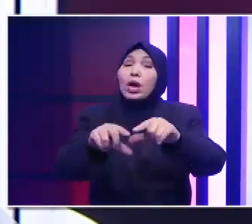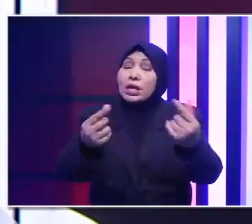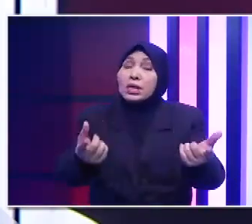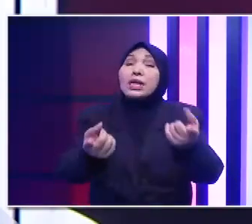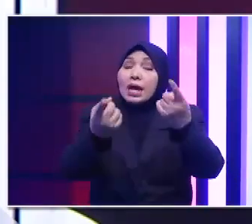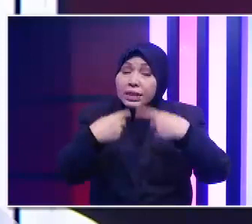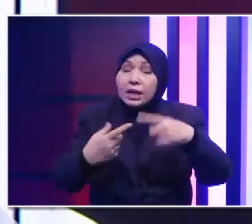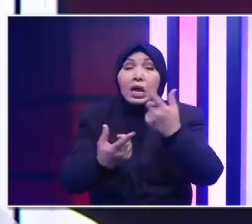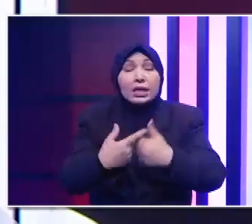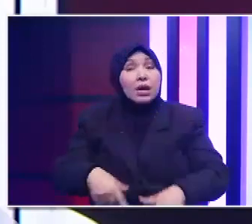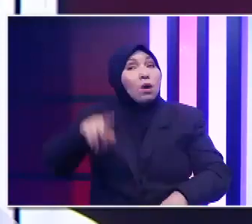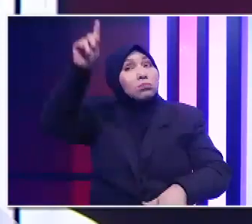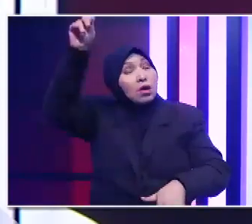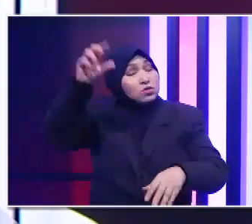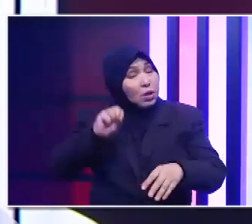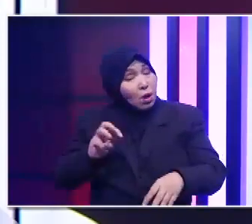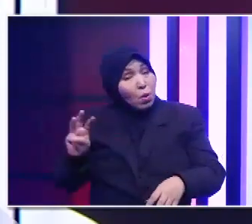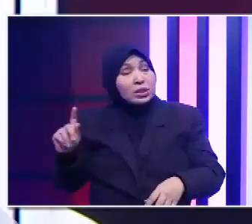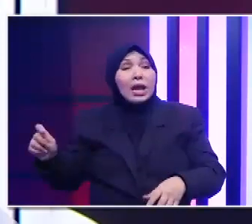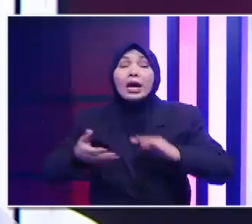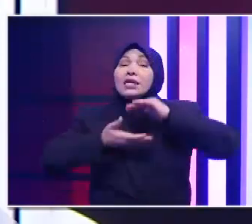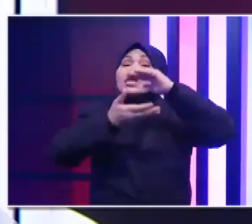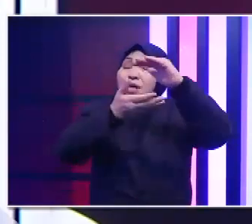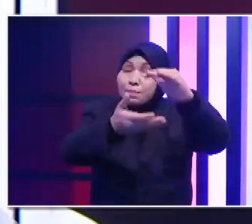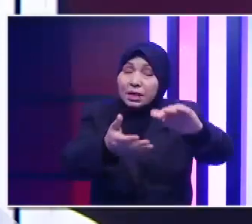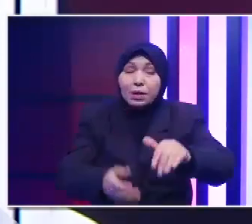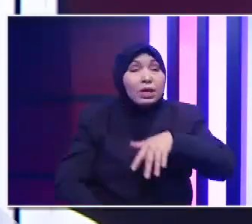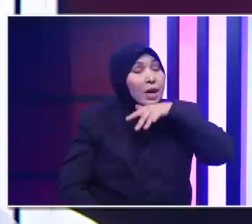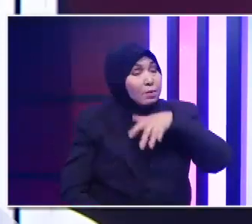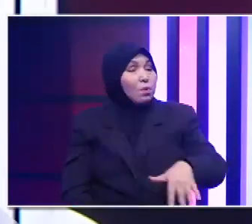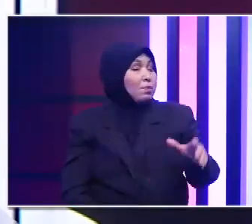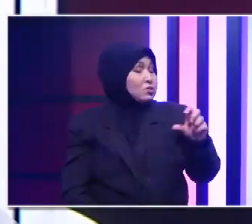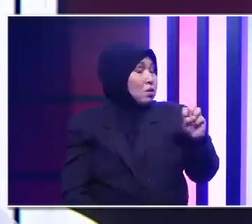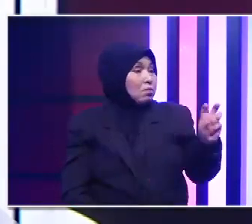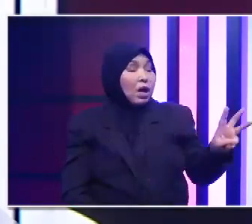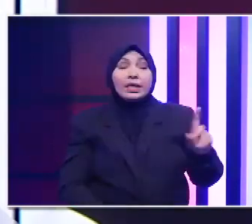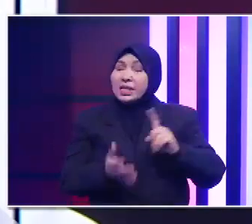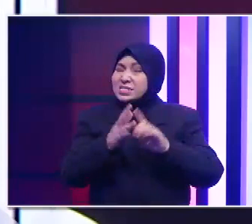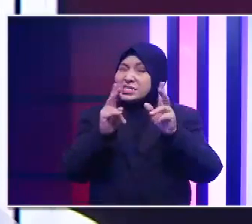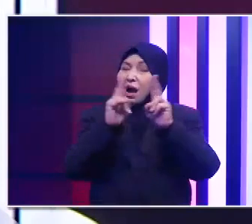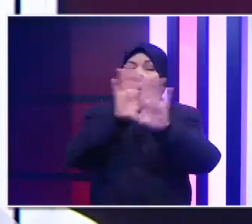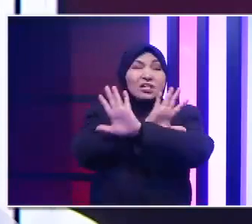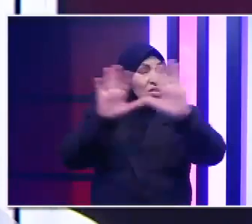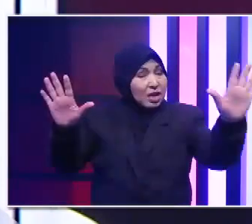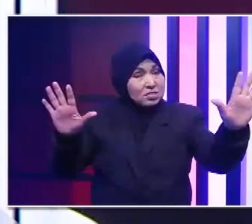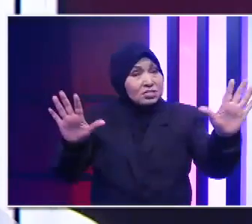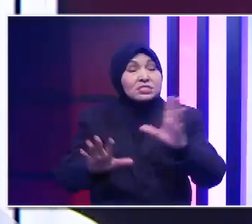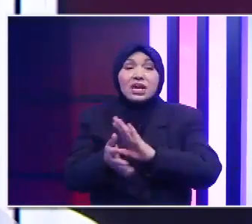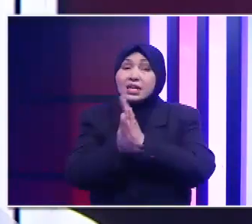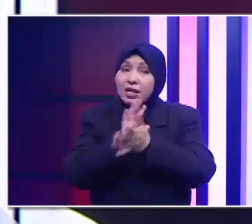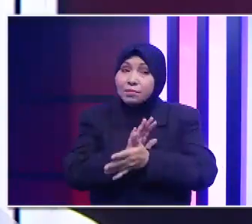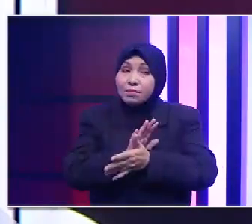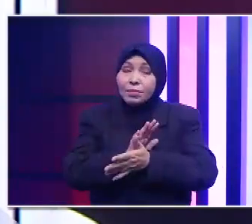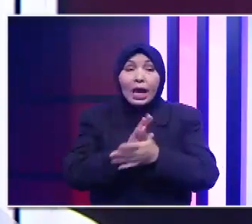Allah subhanahu wa ta'ala dan disampaikan oleh Nabi Shallallahu Alaihi Wasallam ini sangat jelas ini sangat jelas jadi